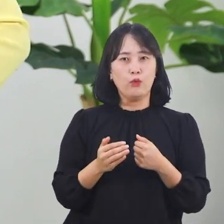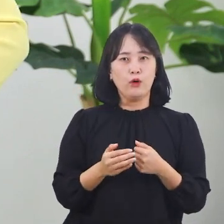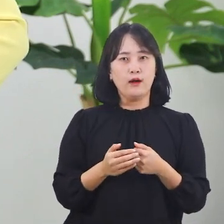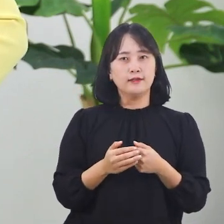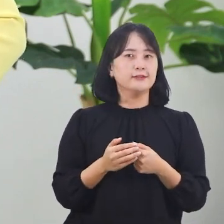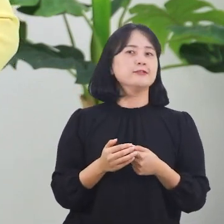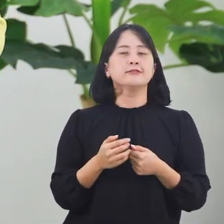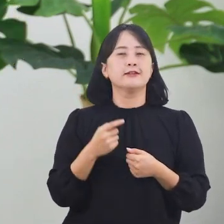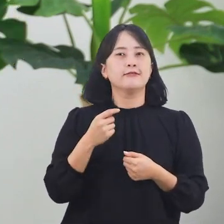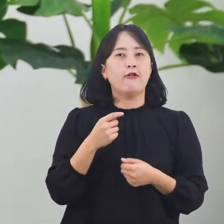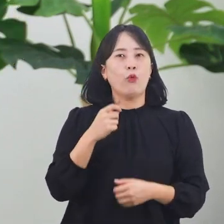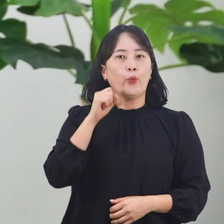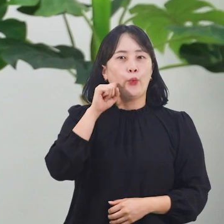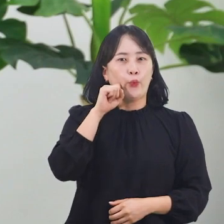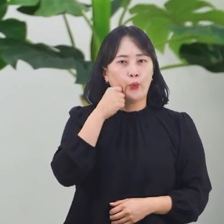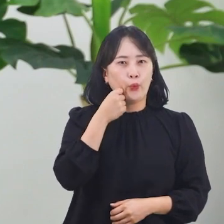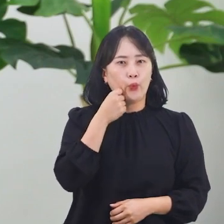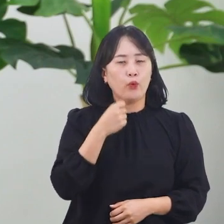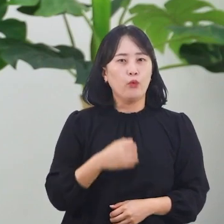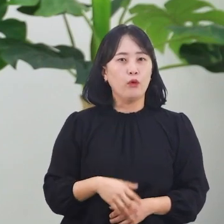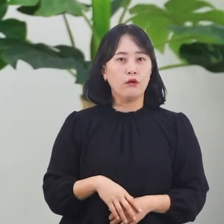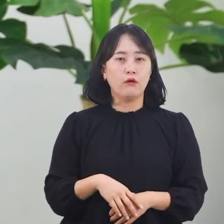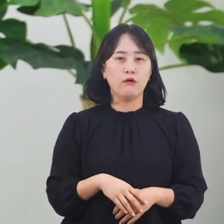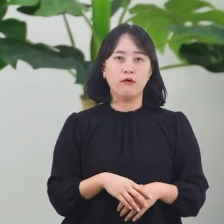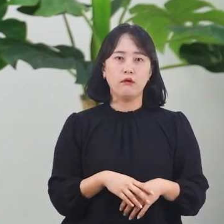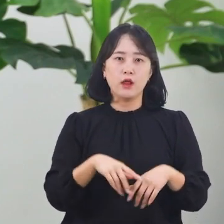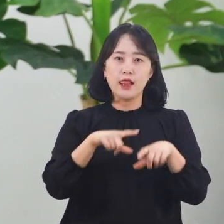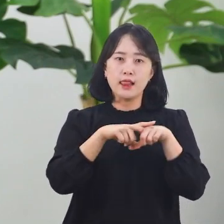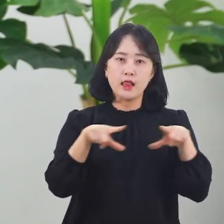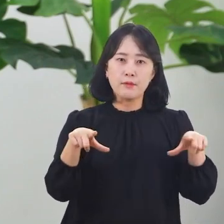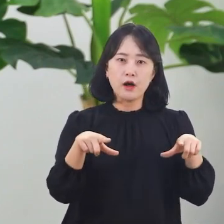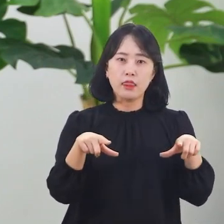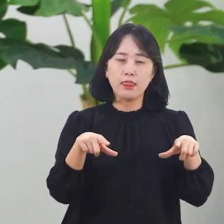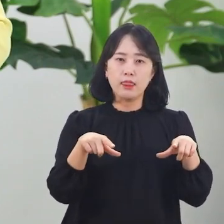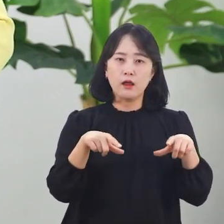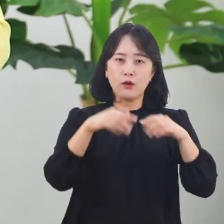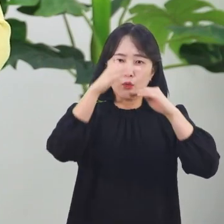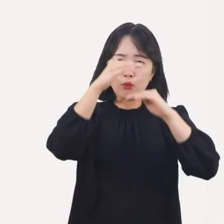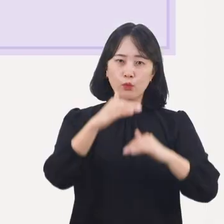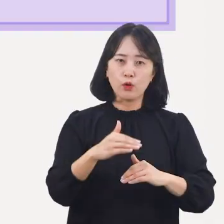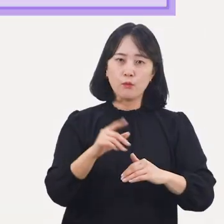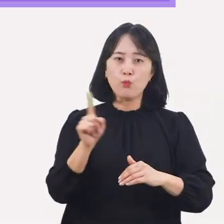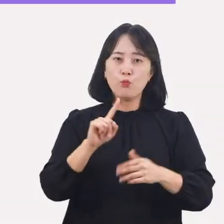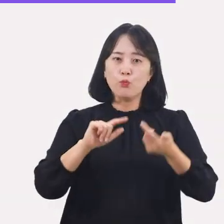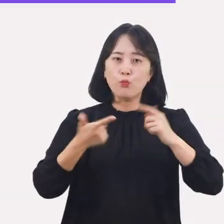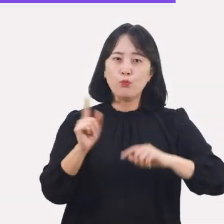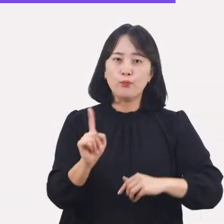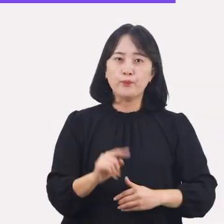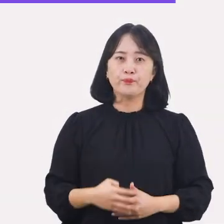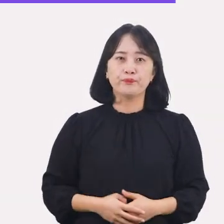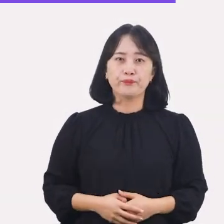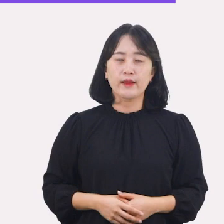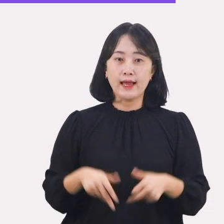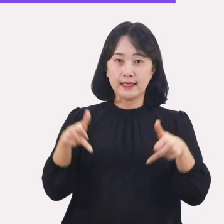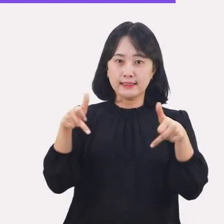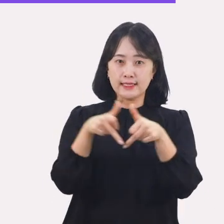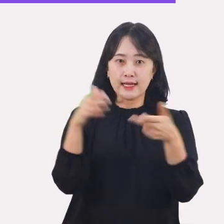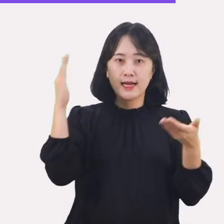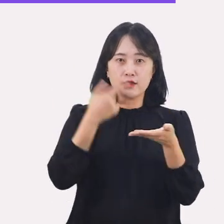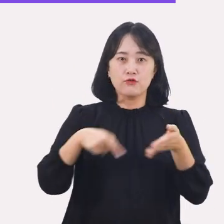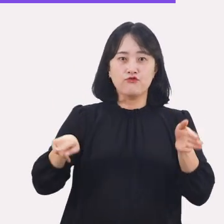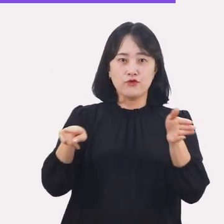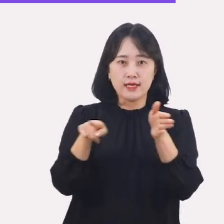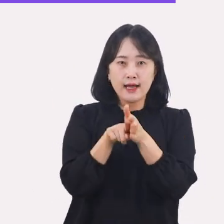오지 않는데요. 일반 교육의 교육 과정과 어떤 부분이 다른가요? 장애 학생을 위한